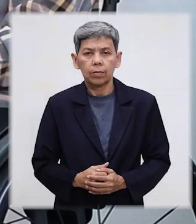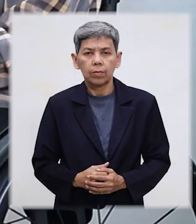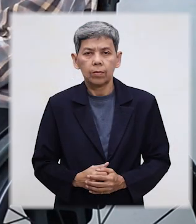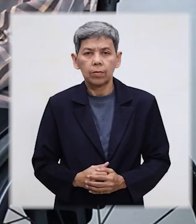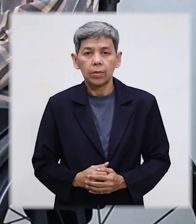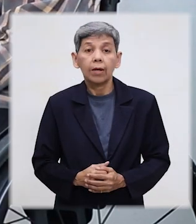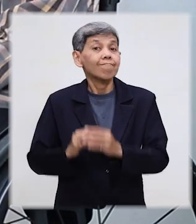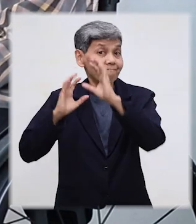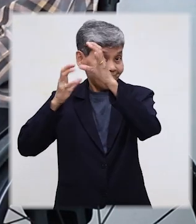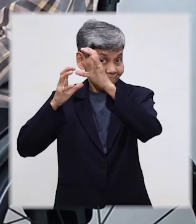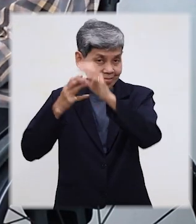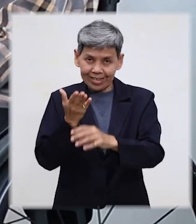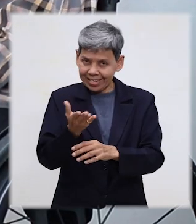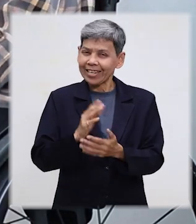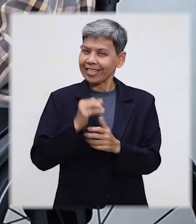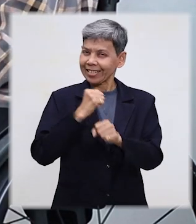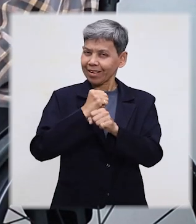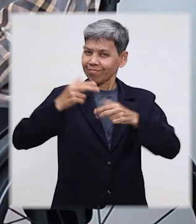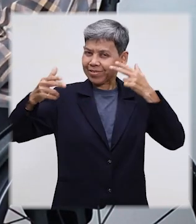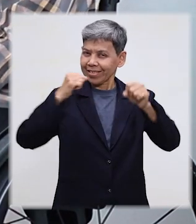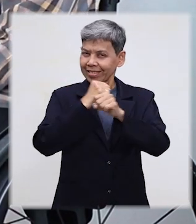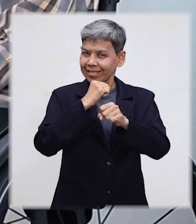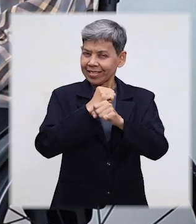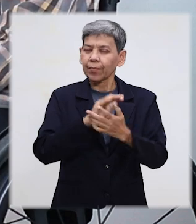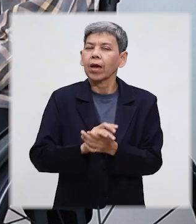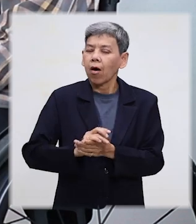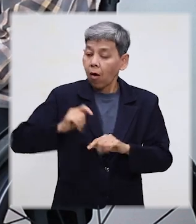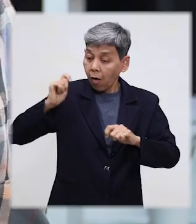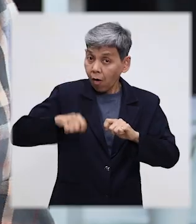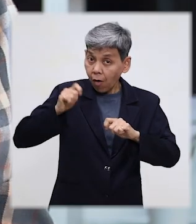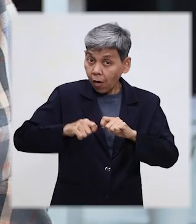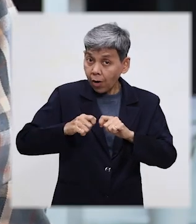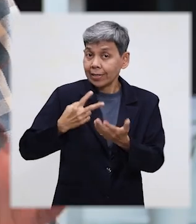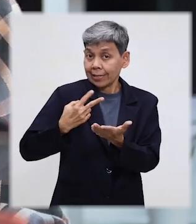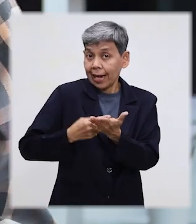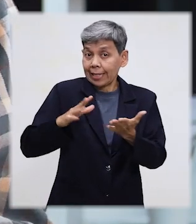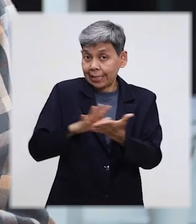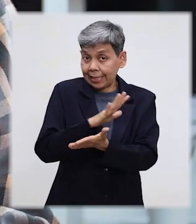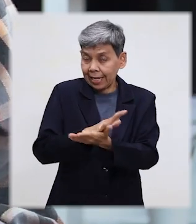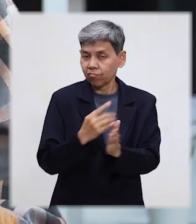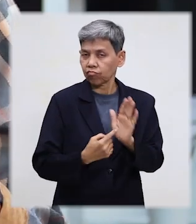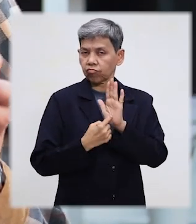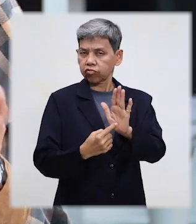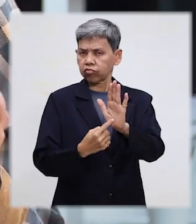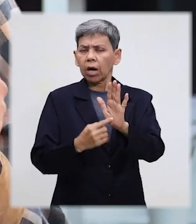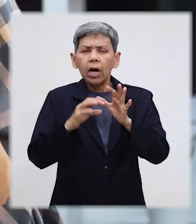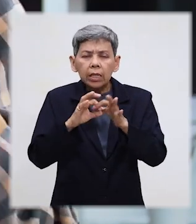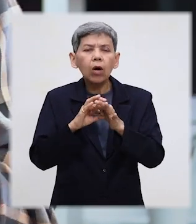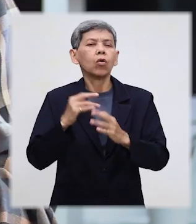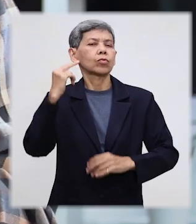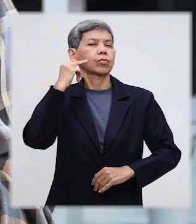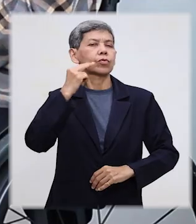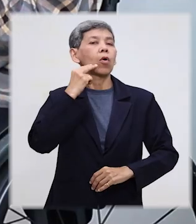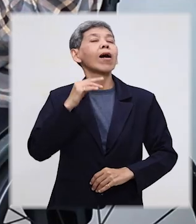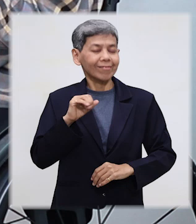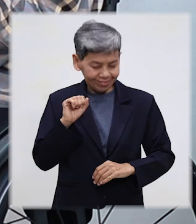ในส่วนของภาพยนตร์เรื่องล่าสุดที่คุณตั้มทำก็คือเรื่องของค้อนกรรไกรกระดาษซึ่งก็เป็นการนำเสนอเกี่ยวกับเรื่องของคนพิการทางด้